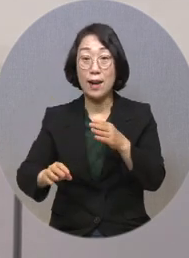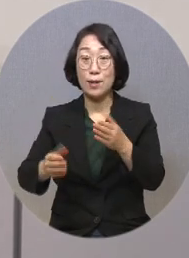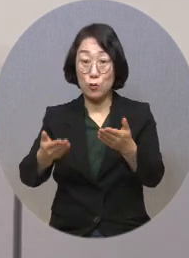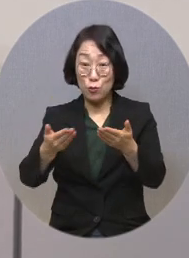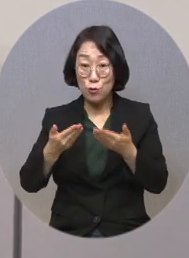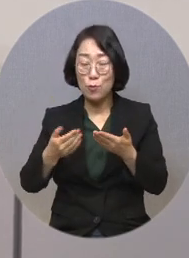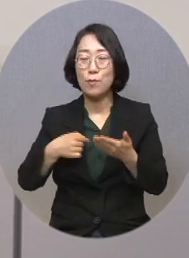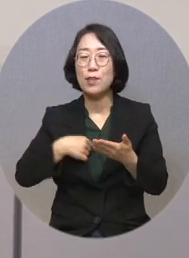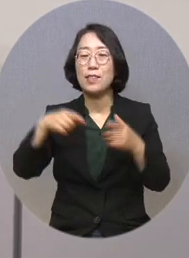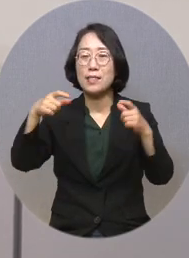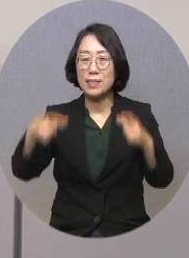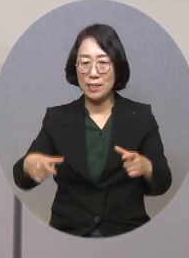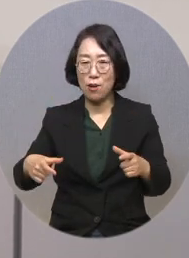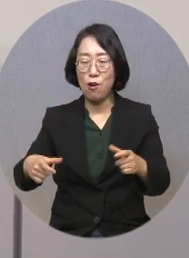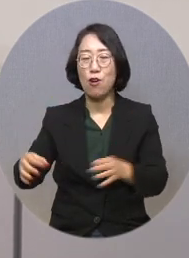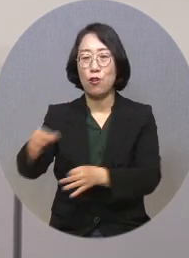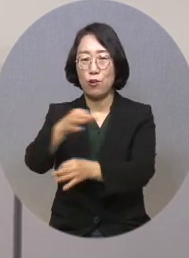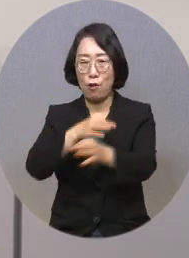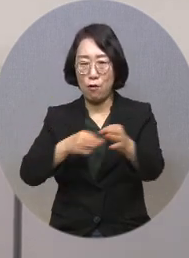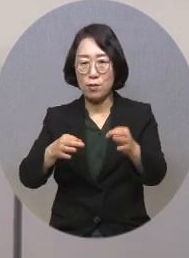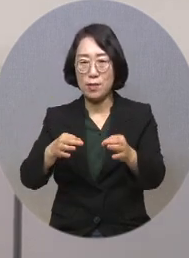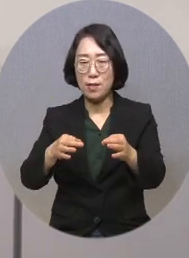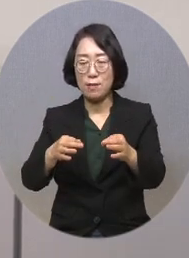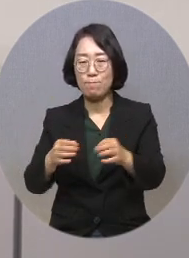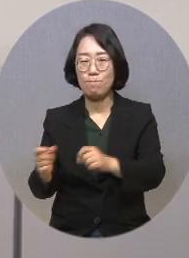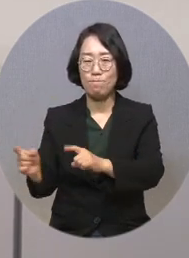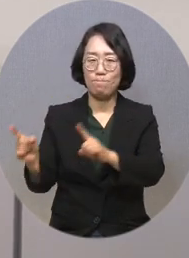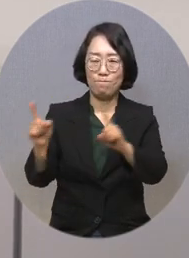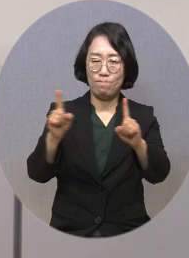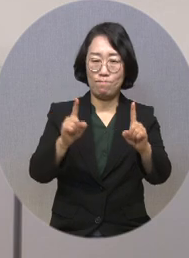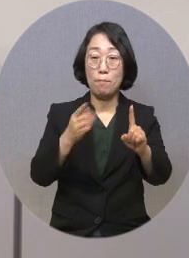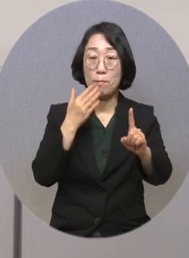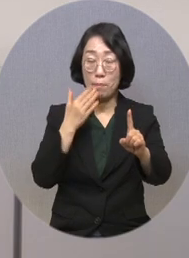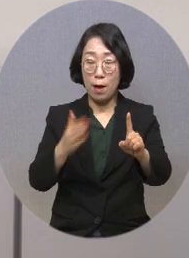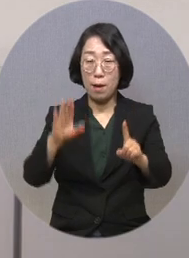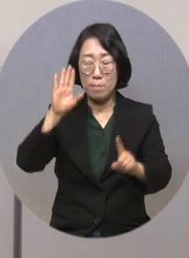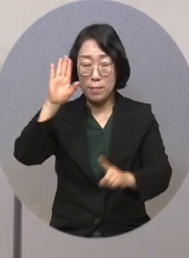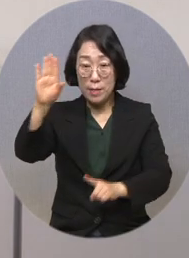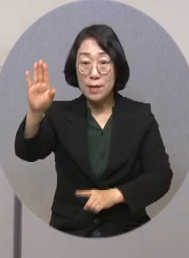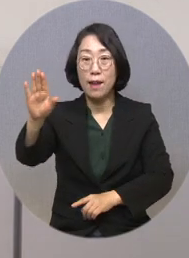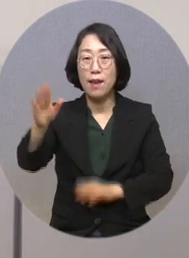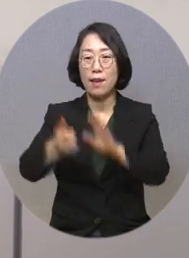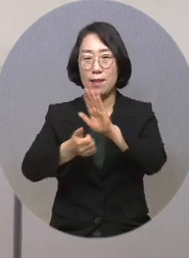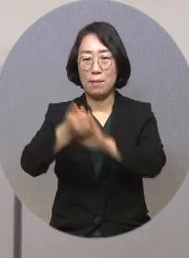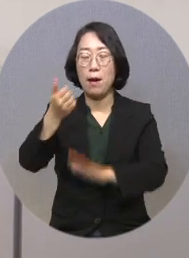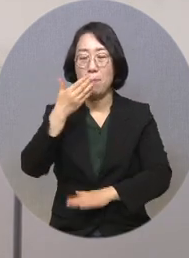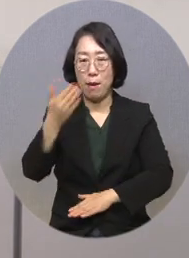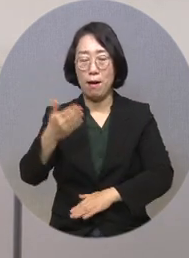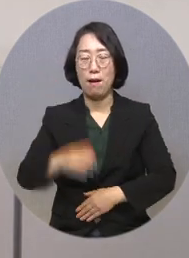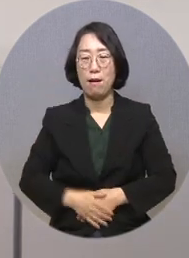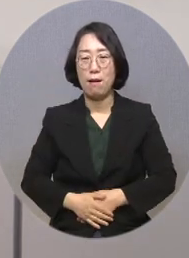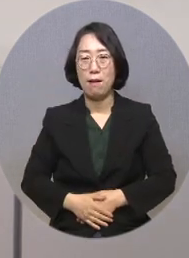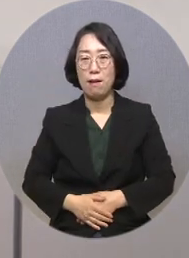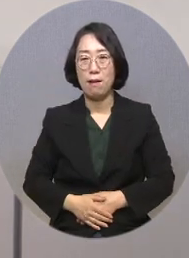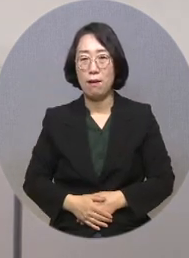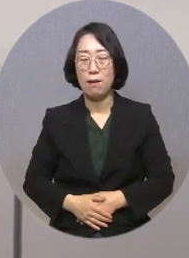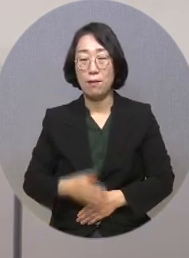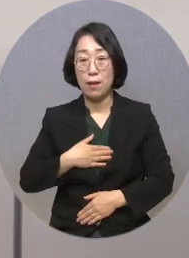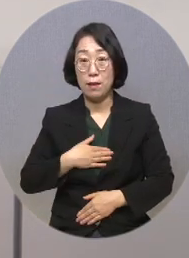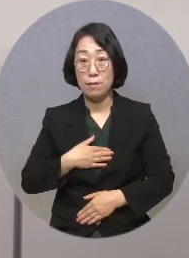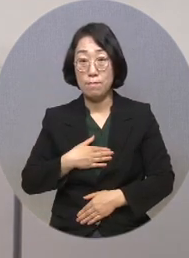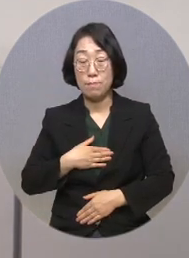아산의 지역경제를 살리고 더 큰 미래를 만들 수 있습니다. 저는